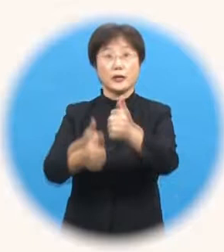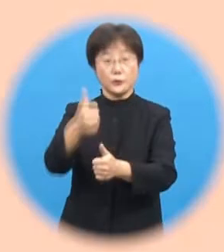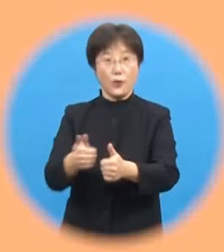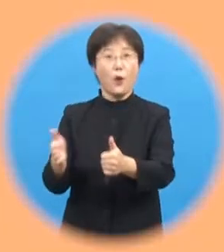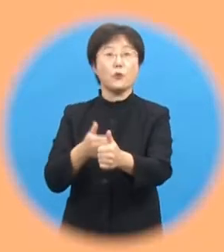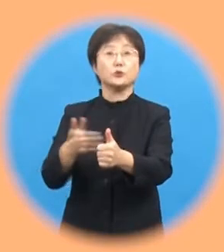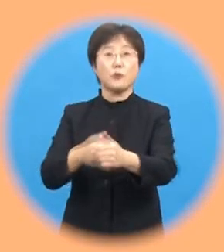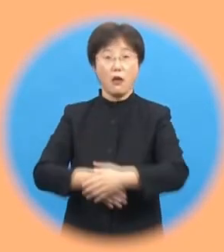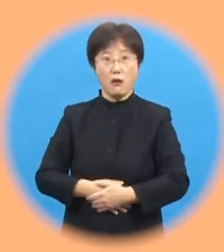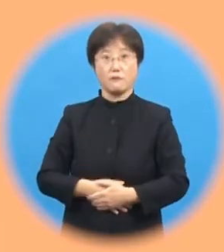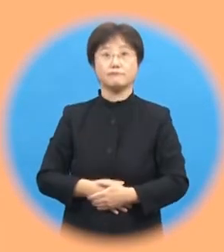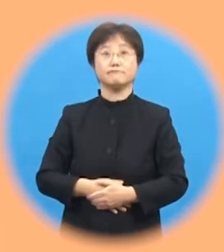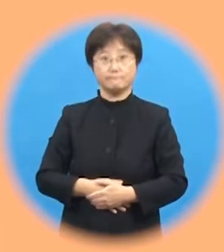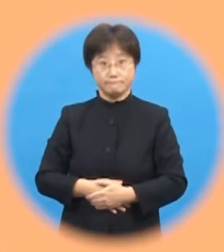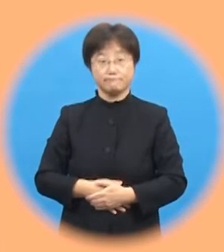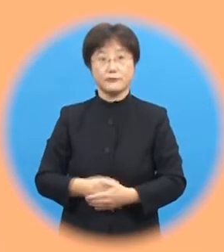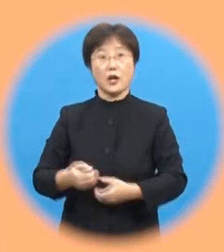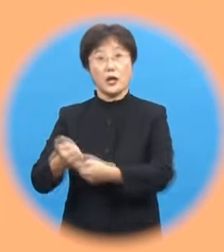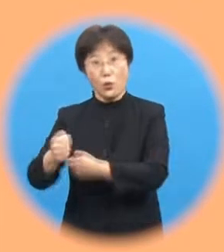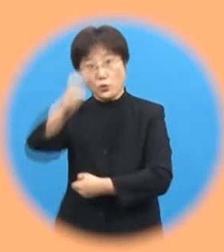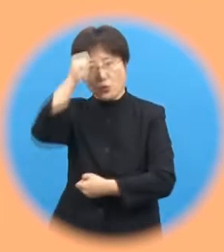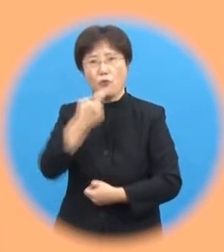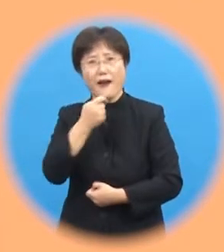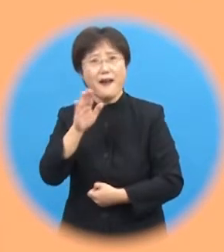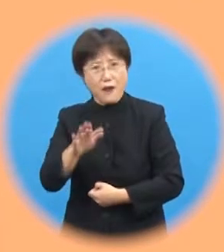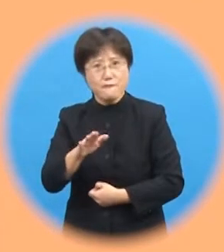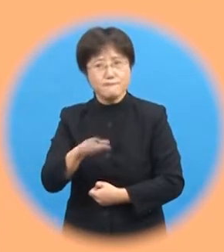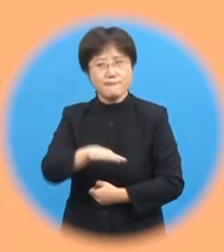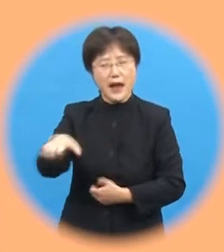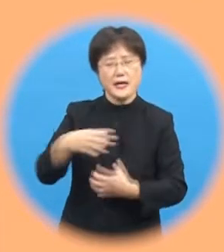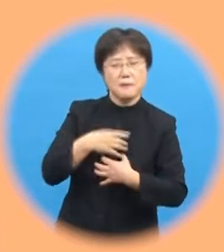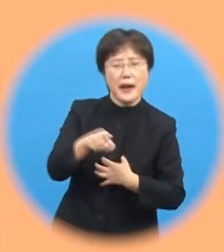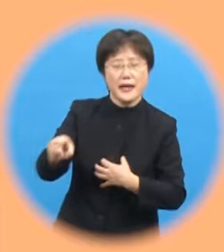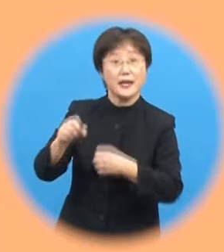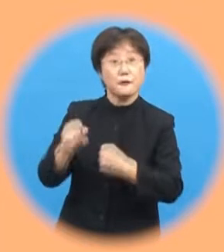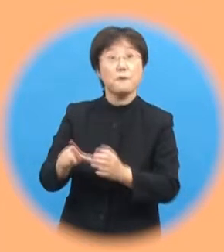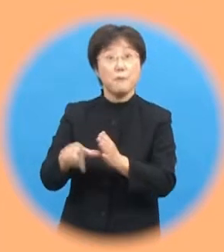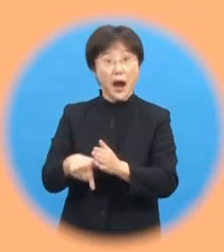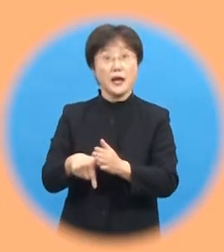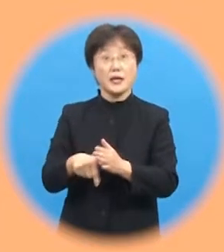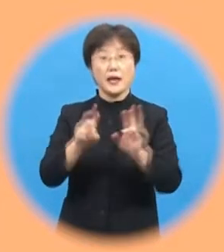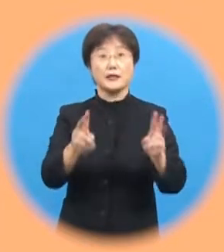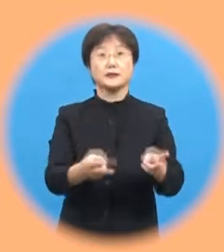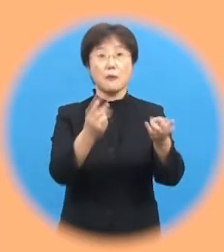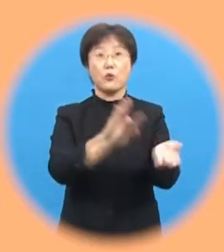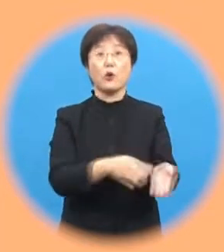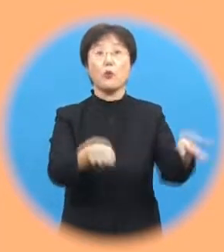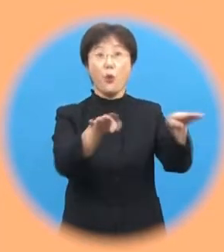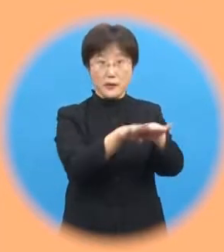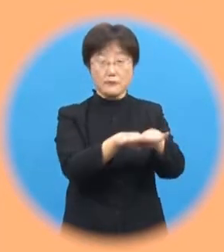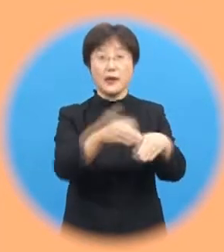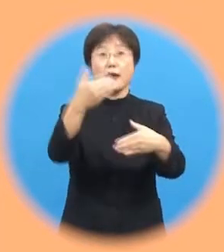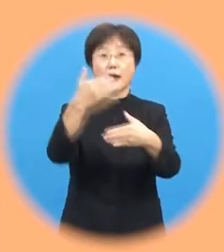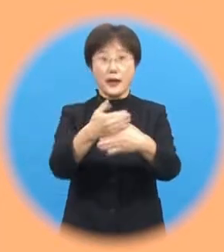です。依存症の疑いがある人や周囲に心配な人がいるときは、専門の病院や県